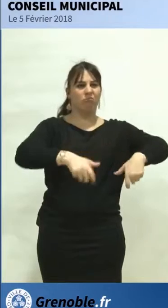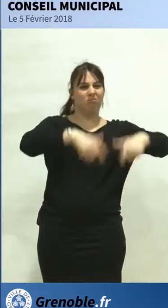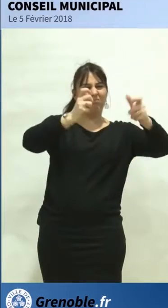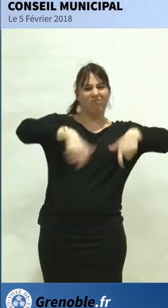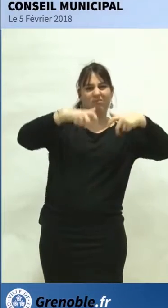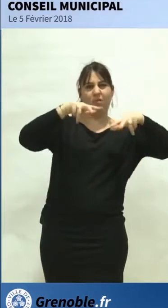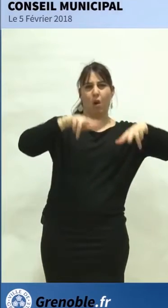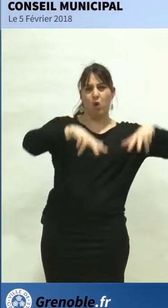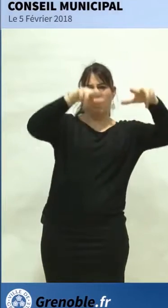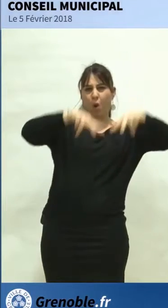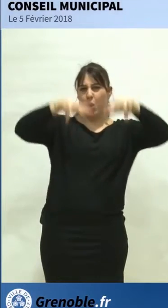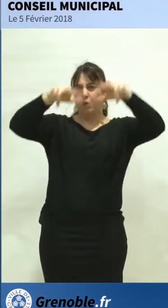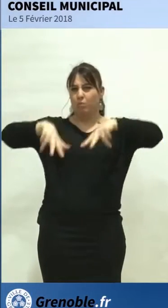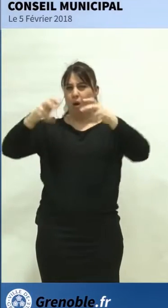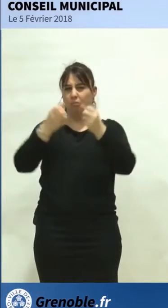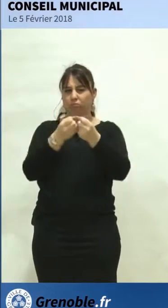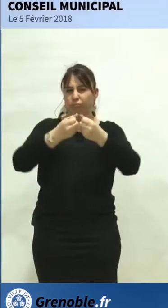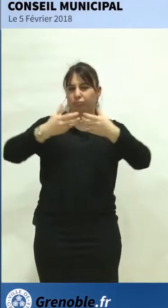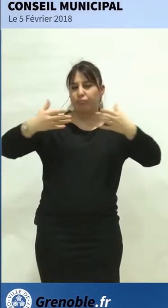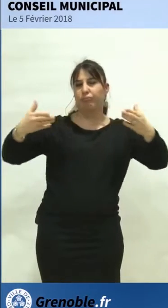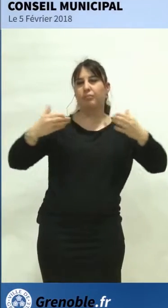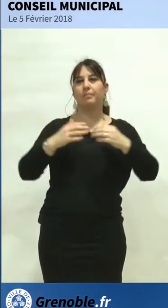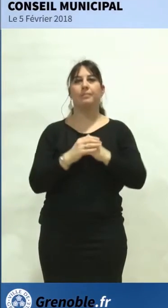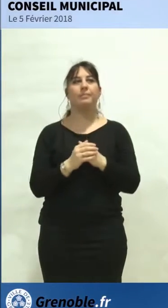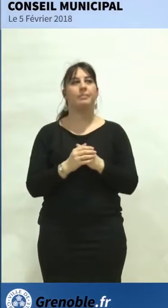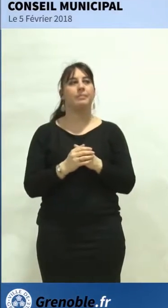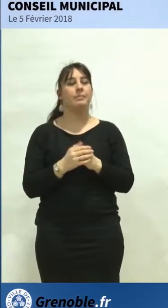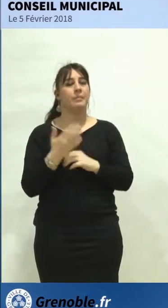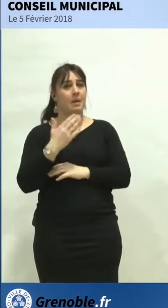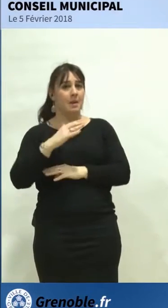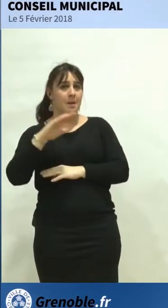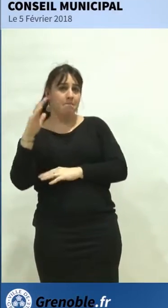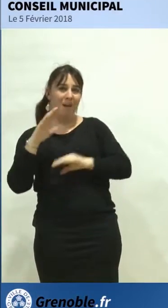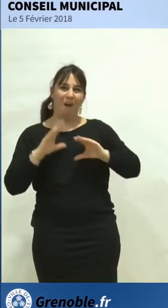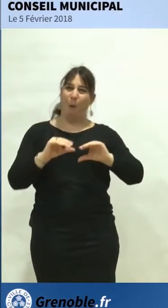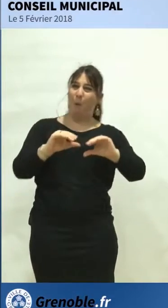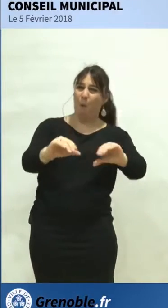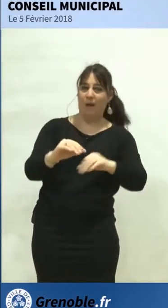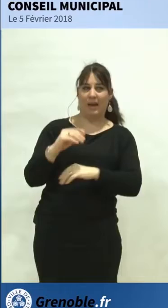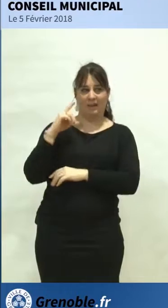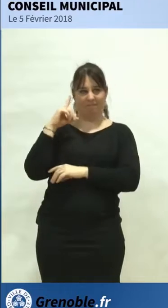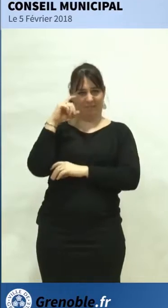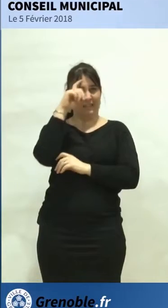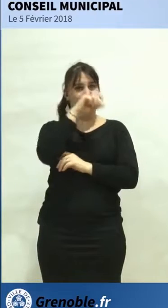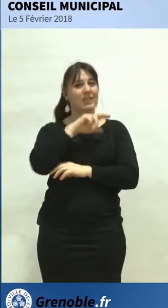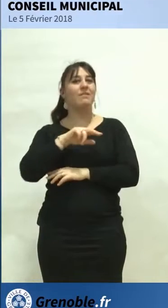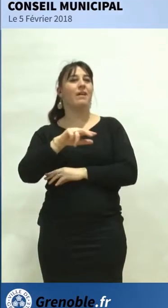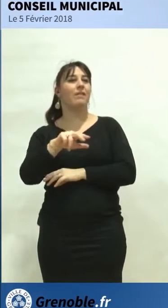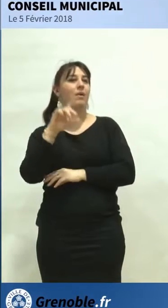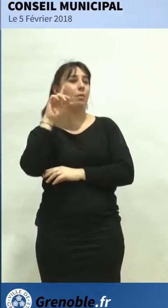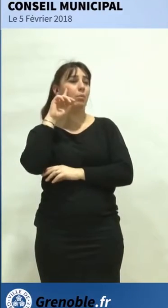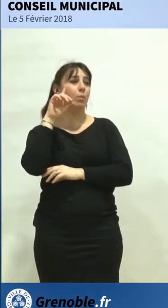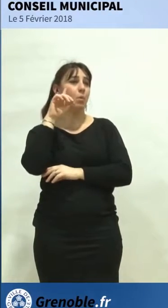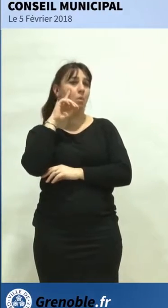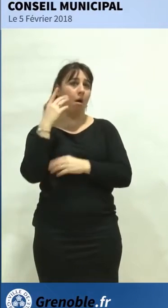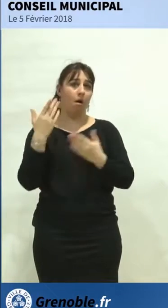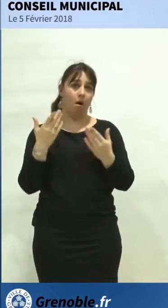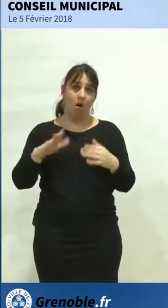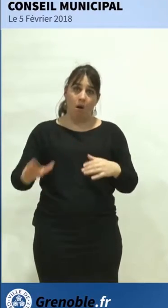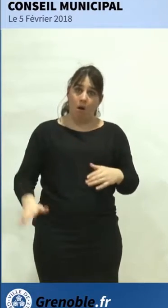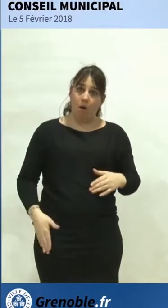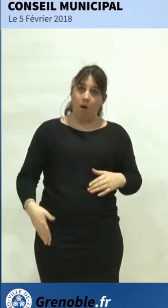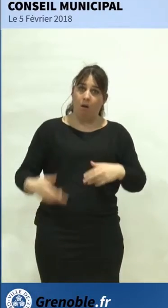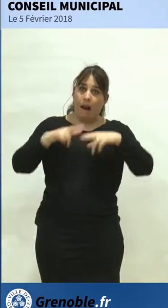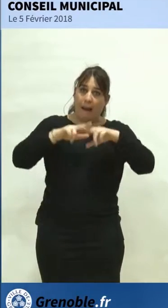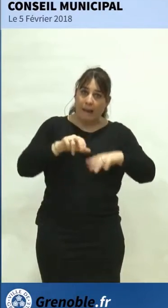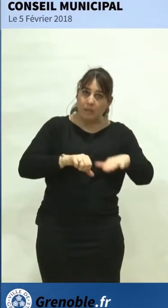nombreux logements, mais il va rester encore difficile à mettre en place pour certains, compte tenu du reste à charge qui